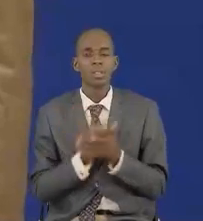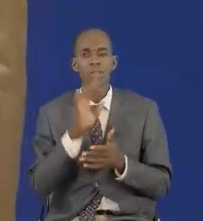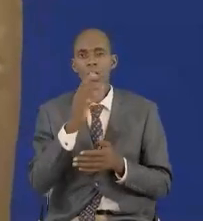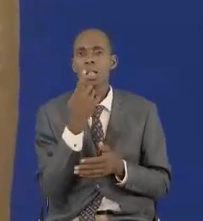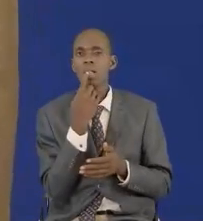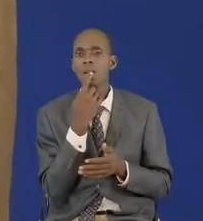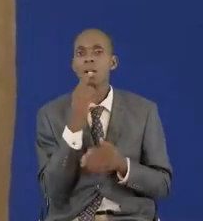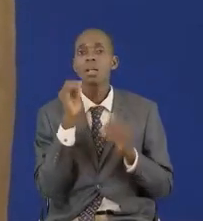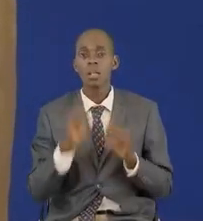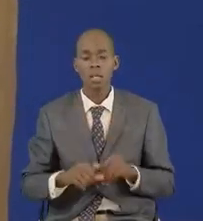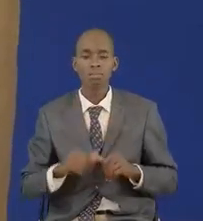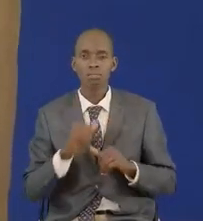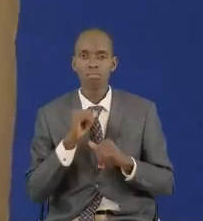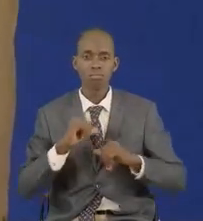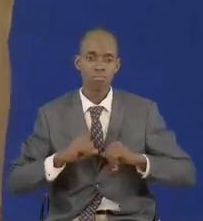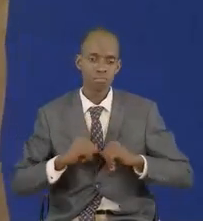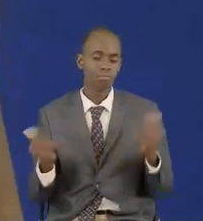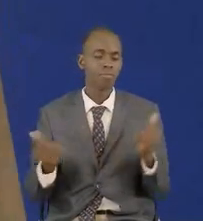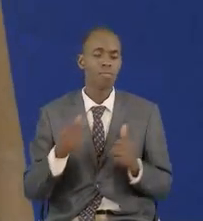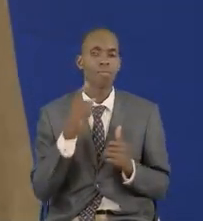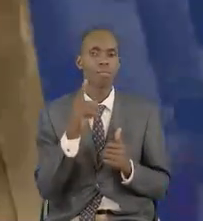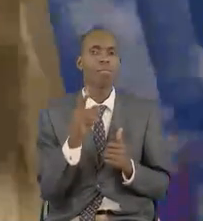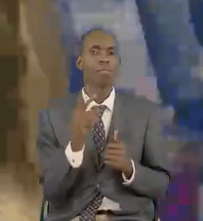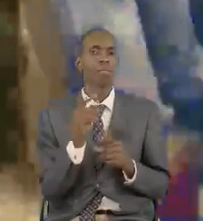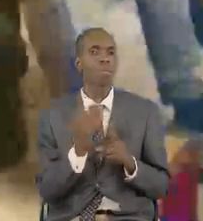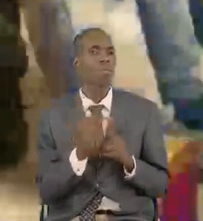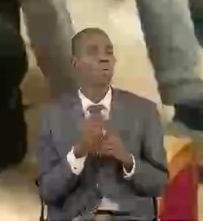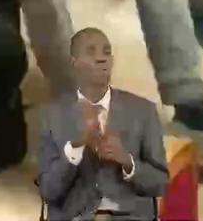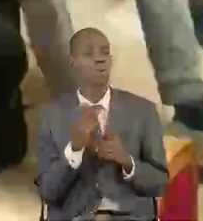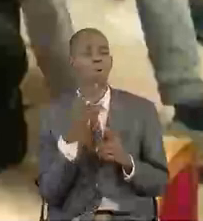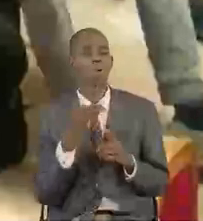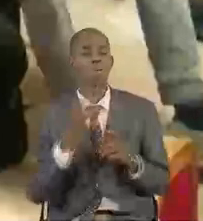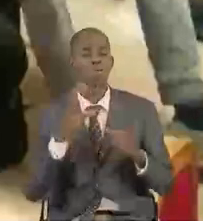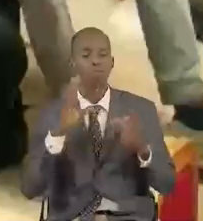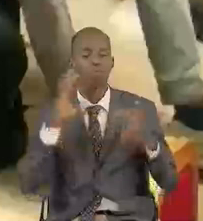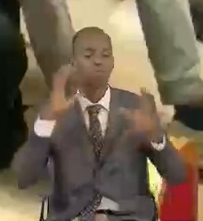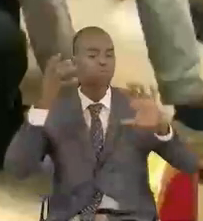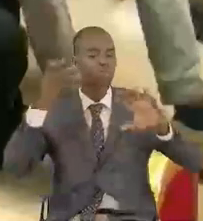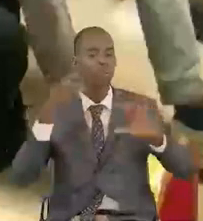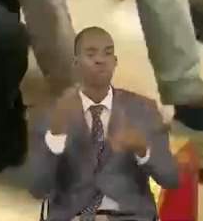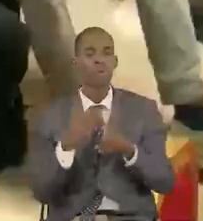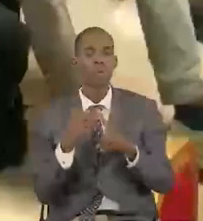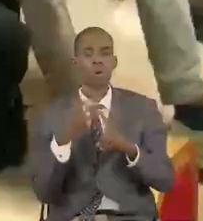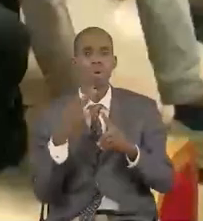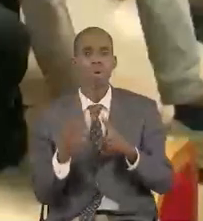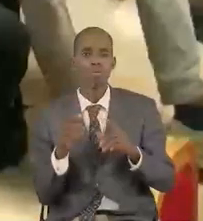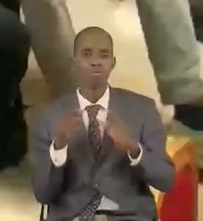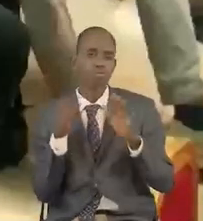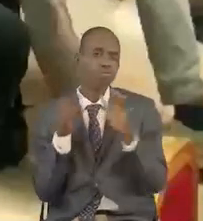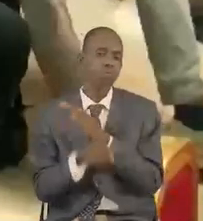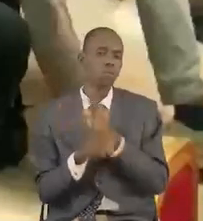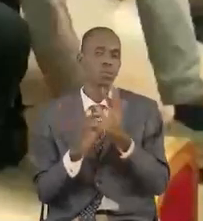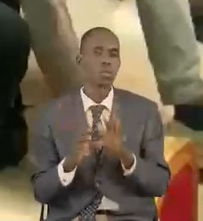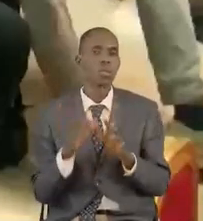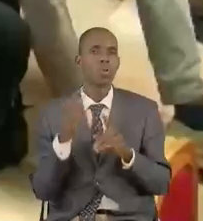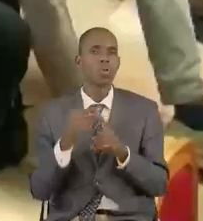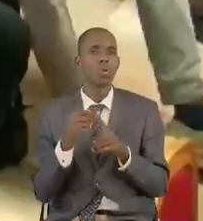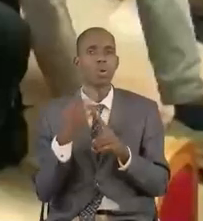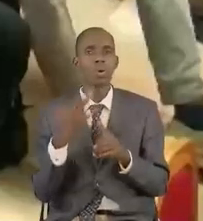trahir la parole de coréenne de colère la parole de la parole